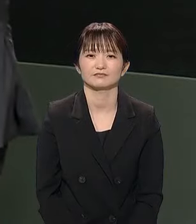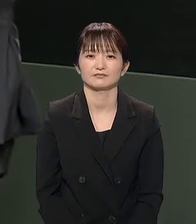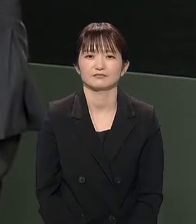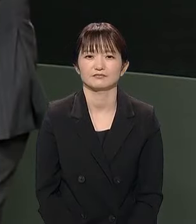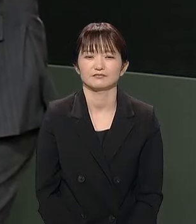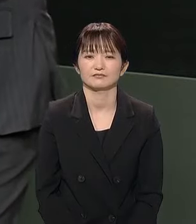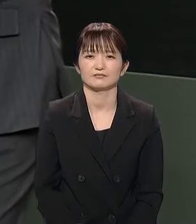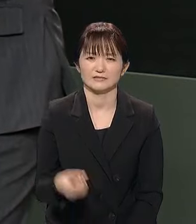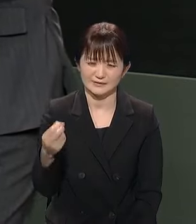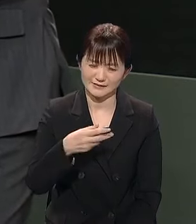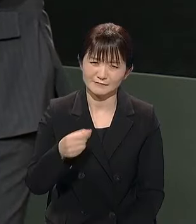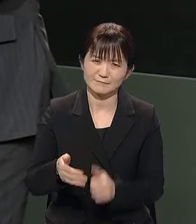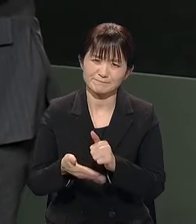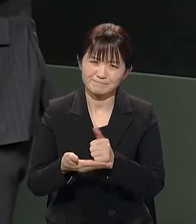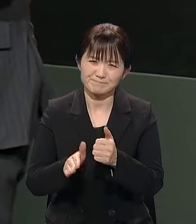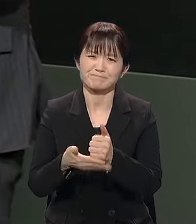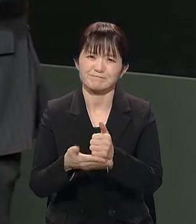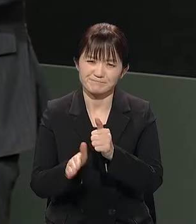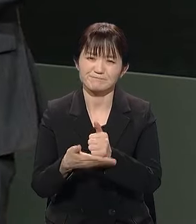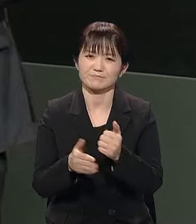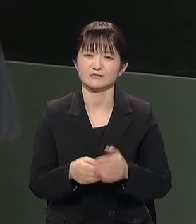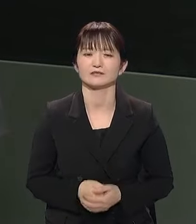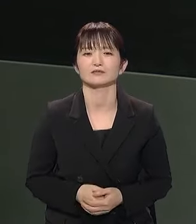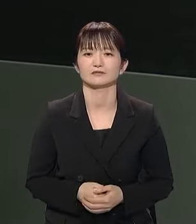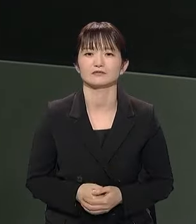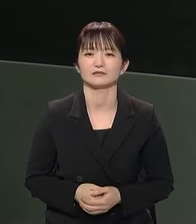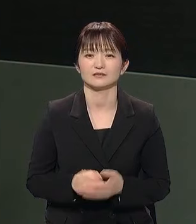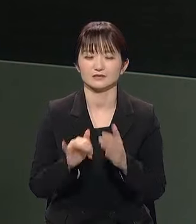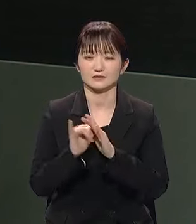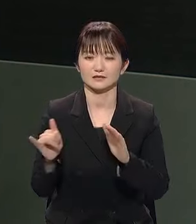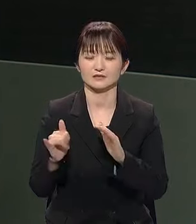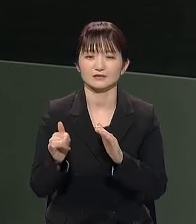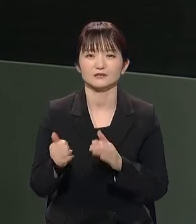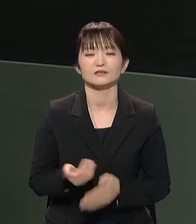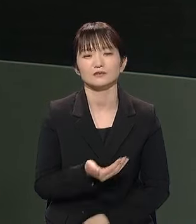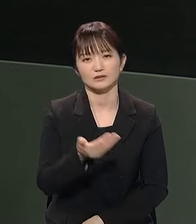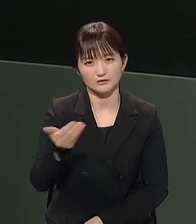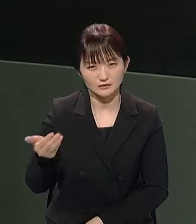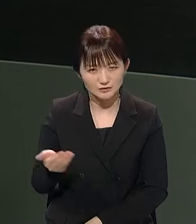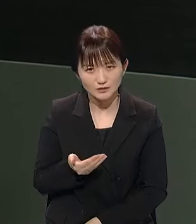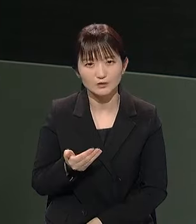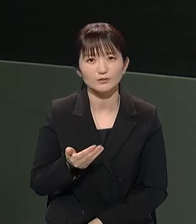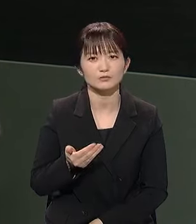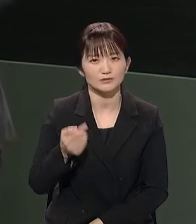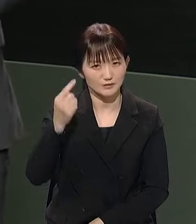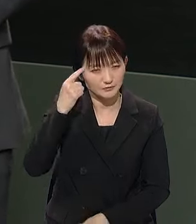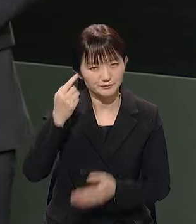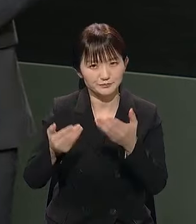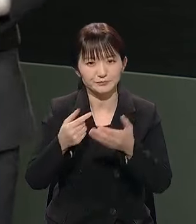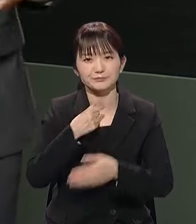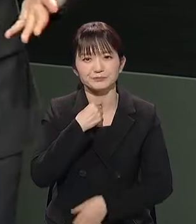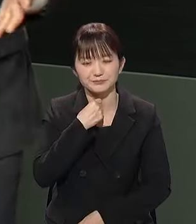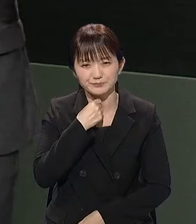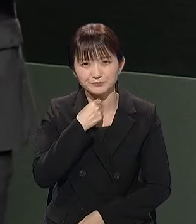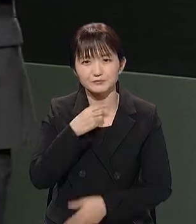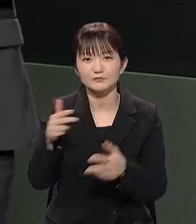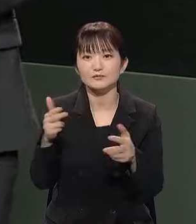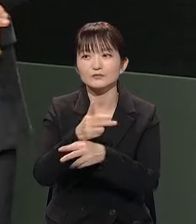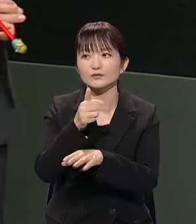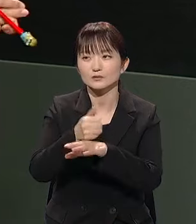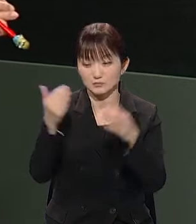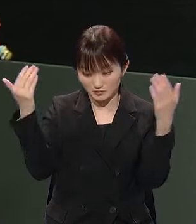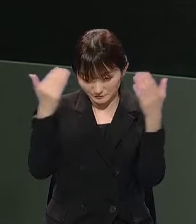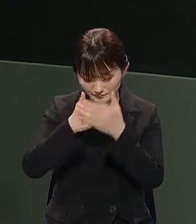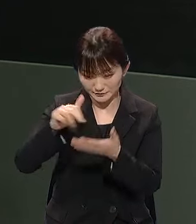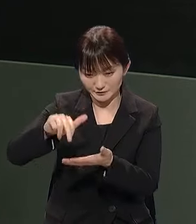시도때도 없이 뿡뿡뿡 있니다 방귀대장 뿡뿡이 자 사반 가족께서 집단 지성의 판단을 받아보고 싶으시다면서 주말에 주말 밤에